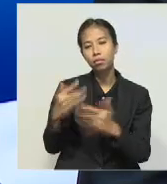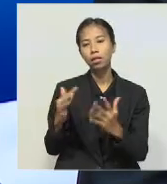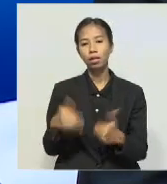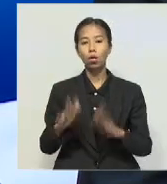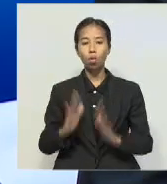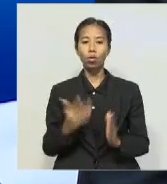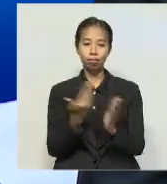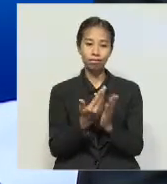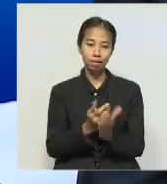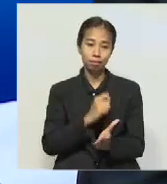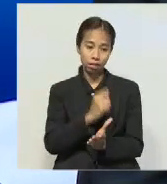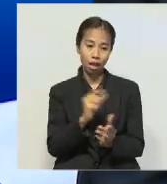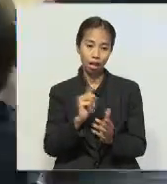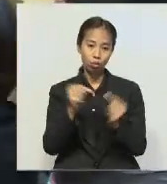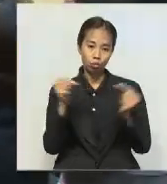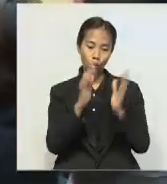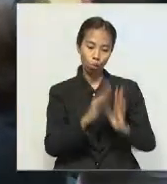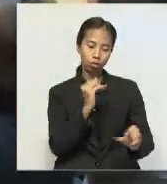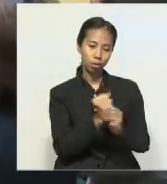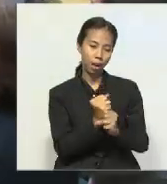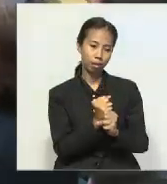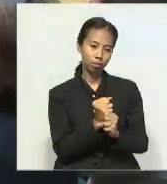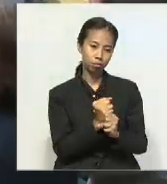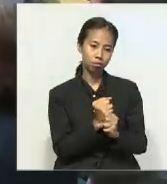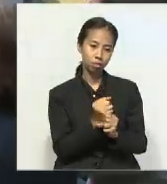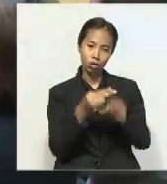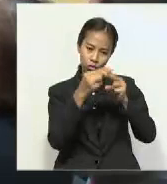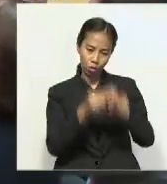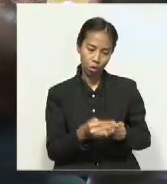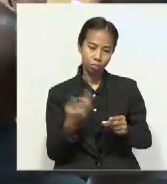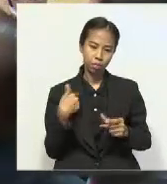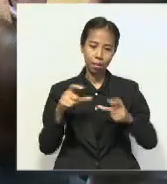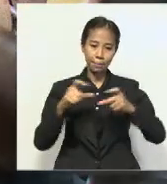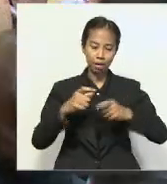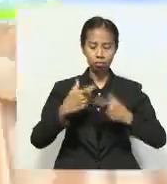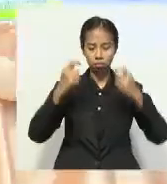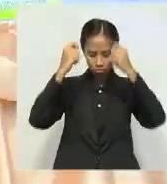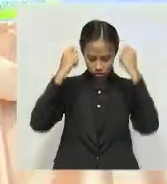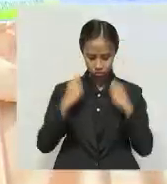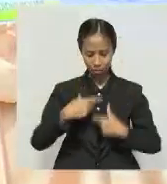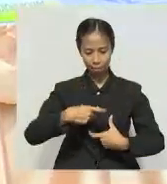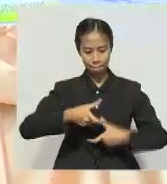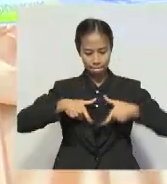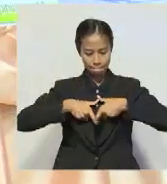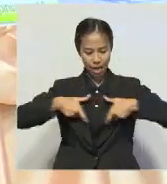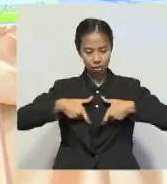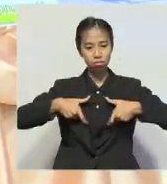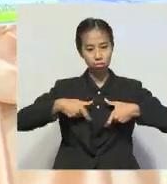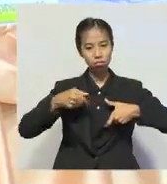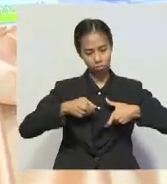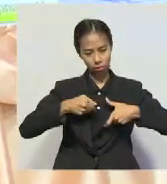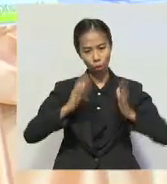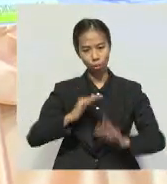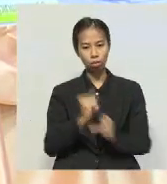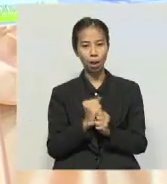เป็นเจ้าหน้าที่กรุงเทพมหานครนะครับเขาจะมีบัตรคล้องคอติดไว้นะครับว่าเนี่ยเป็นเจ้าหน้าที่